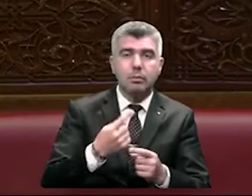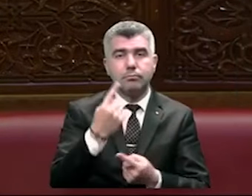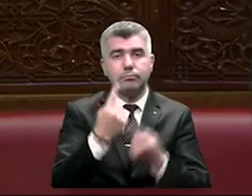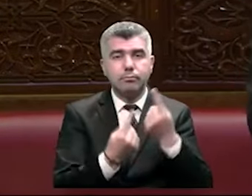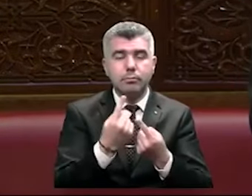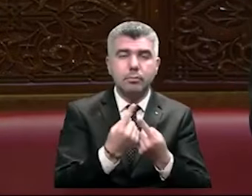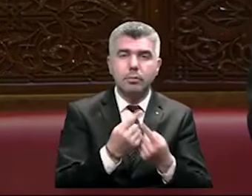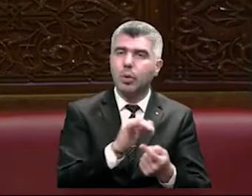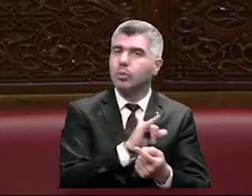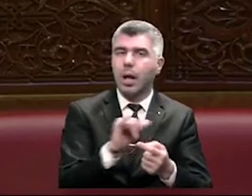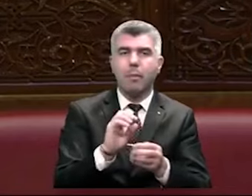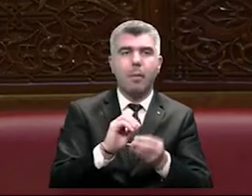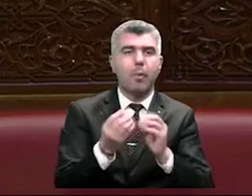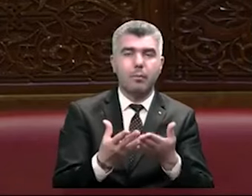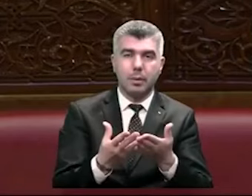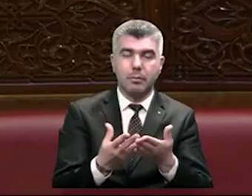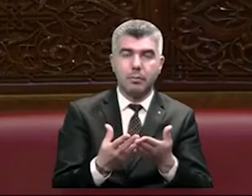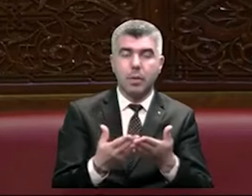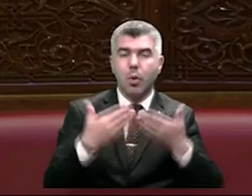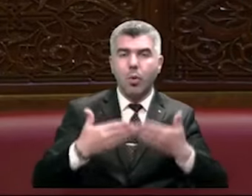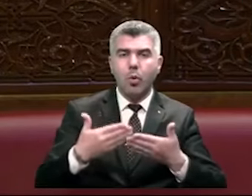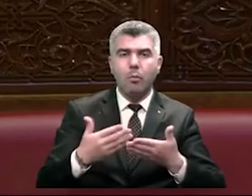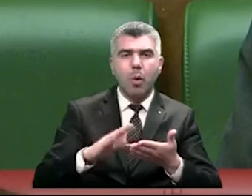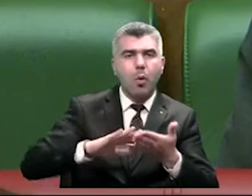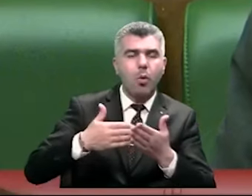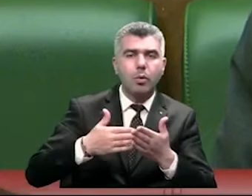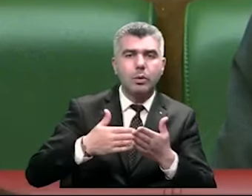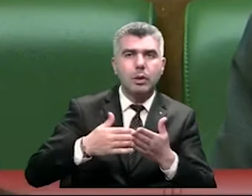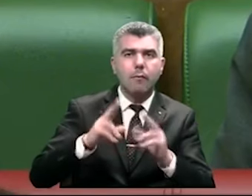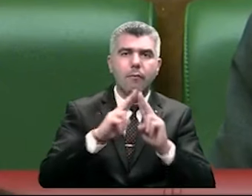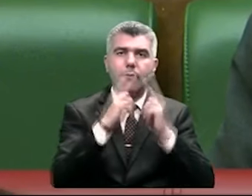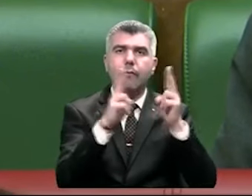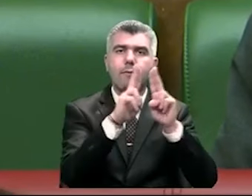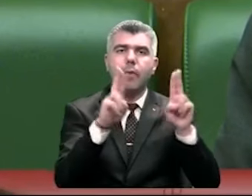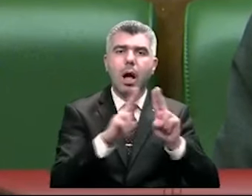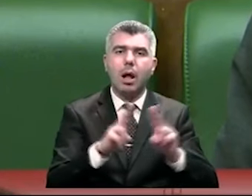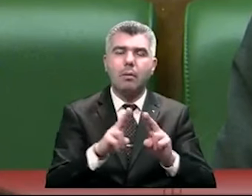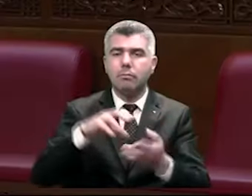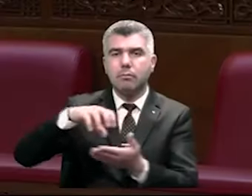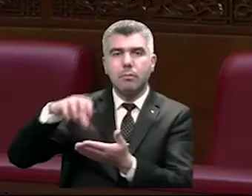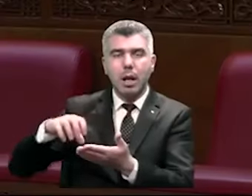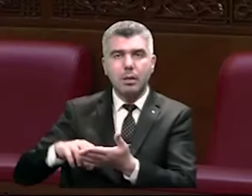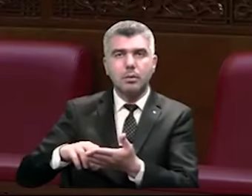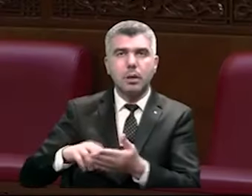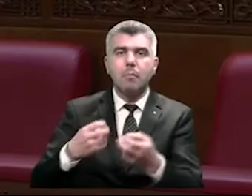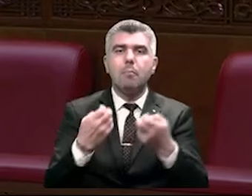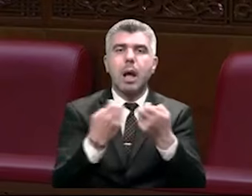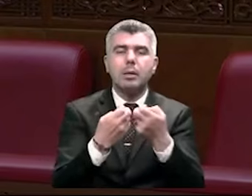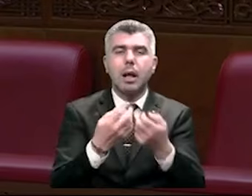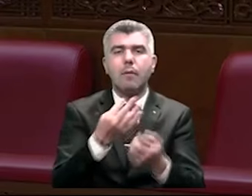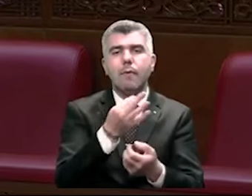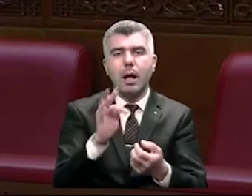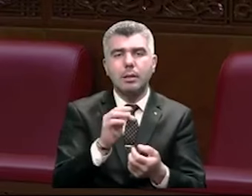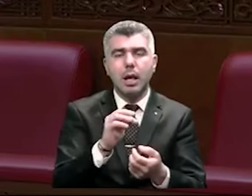صالح مشكل اليوم جميع الدول راكم كتسمع وتقرا كتشوفوا الدول نعطيكم غير فرنسا نعطيكم